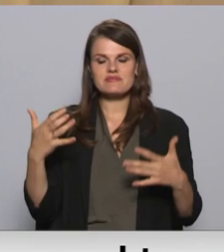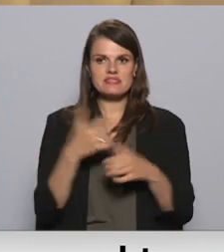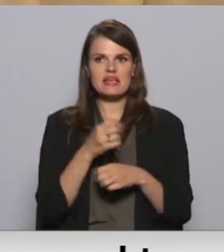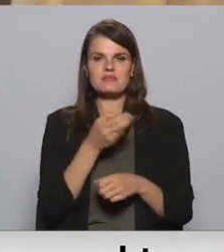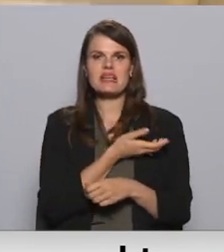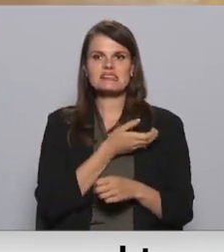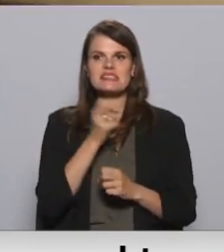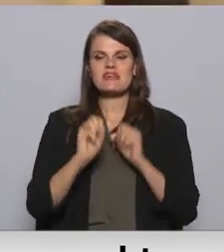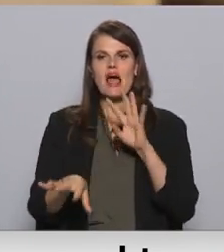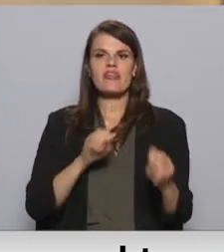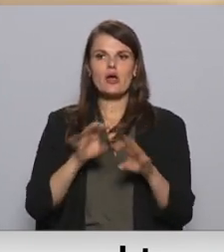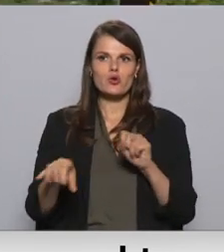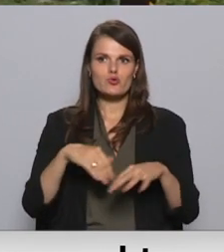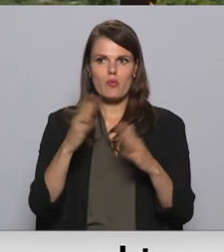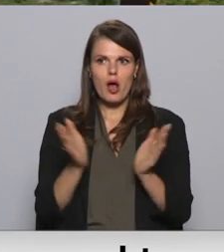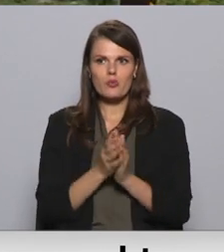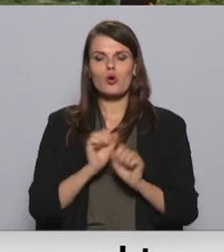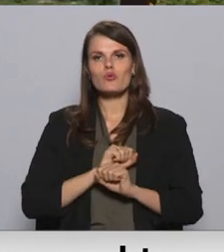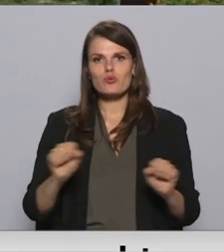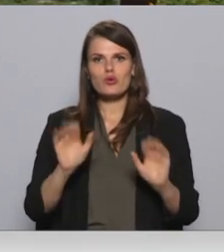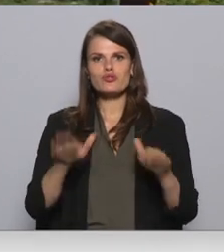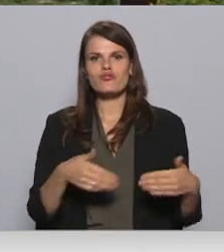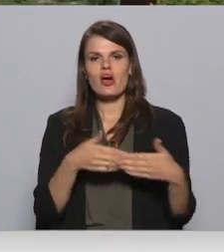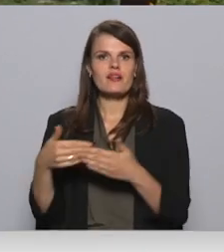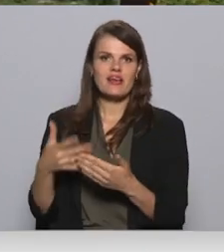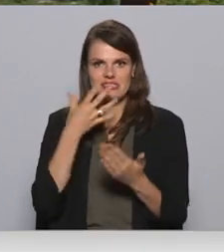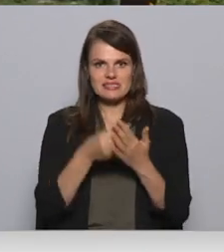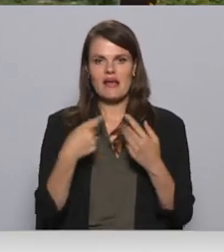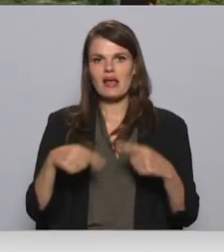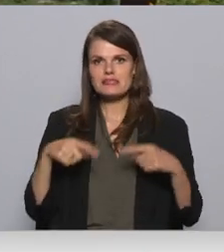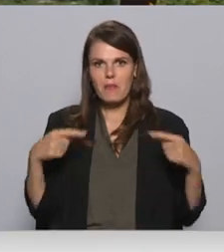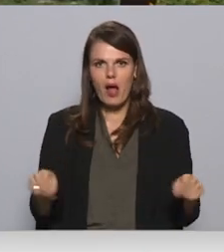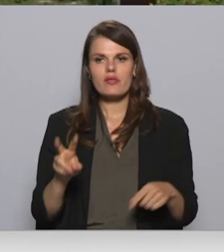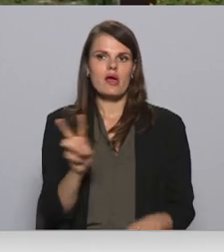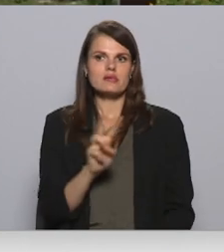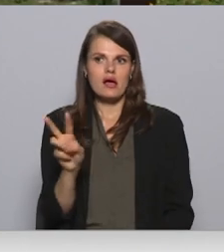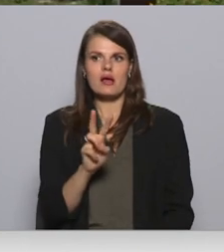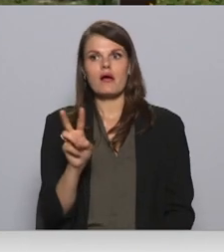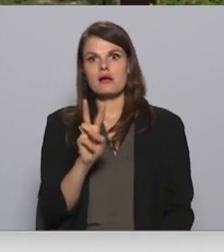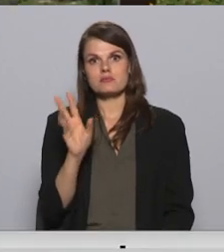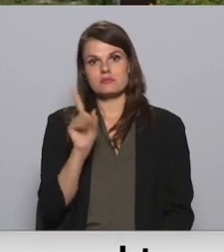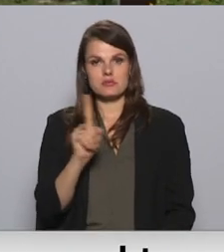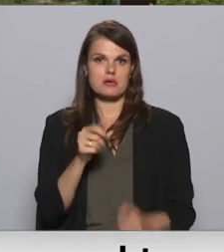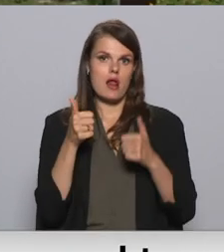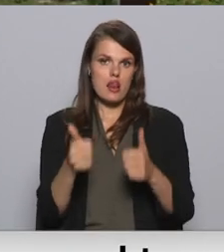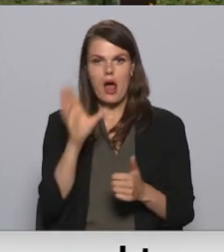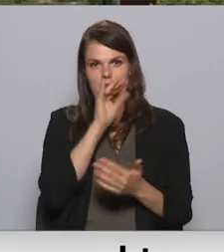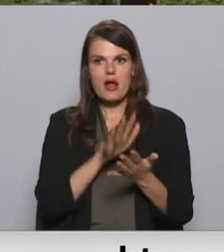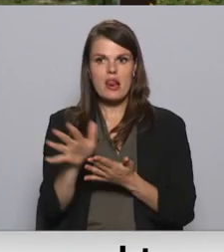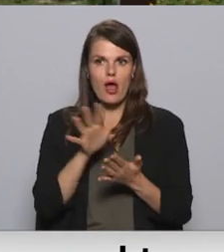sadzīvus atkritumu apjomu. Droši var vest savas mantas, tās, kas ir derīgas lietošanai, tās, kas